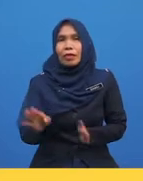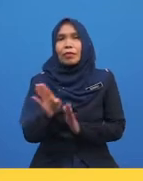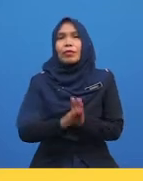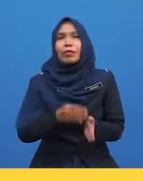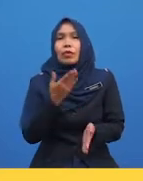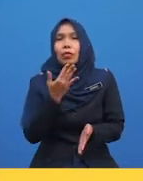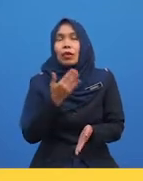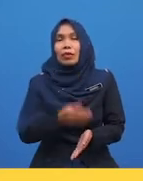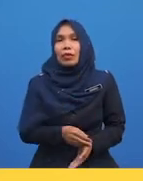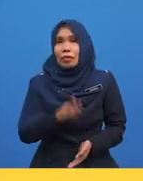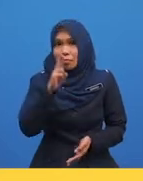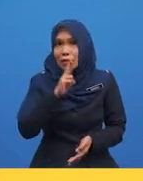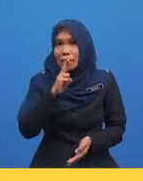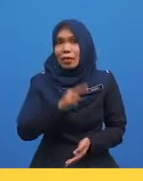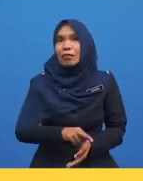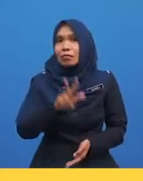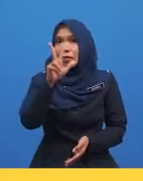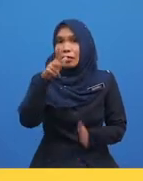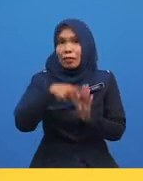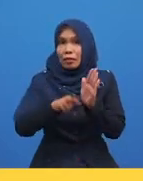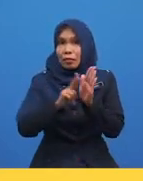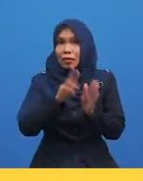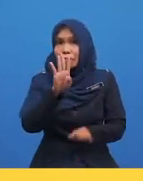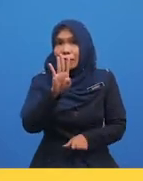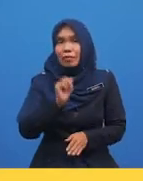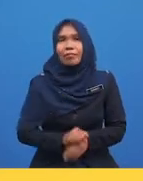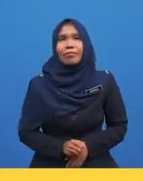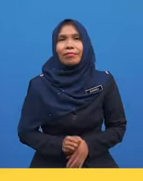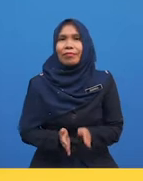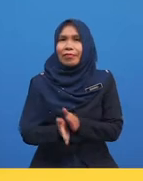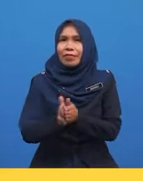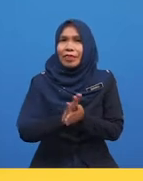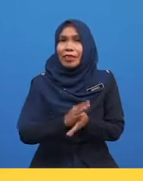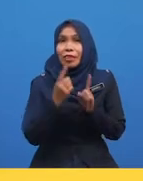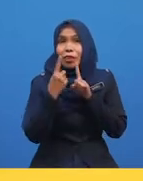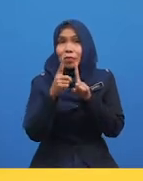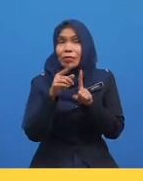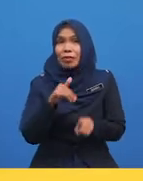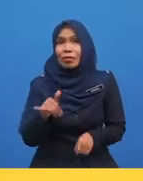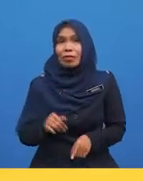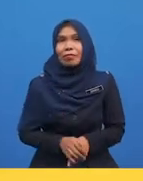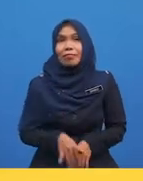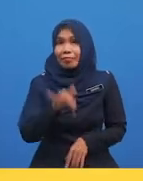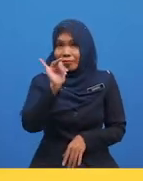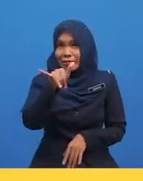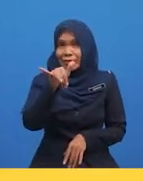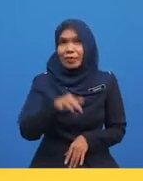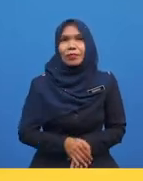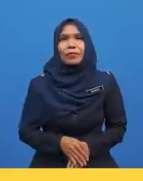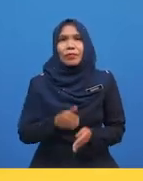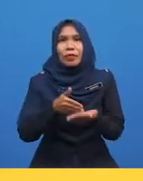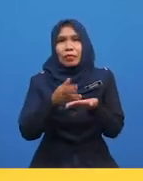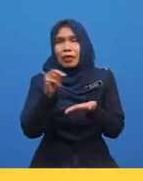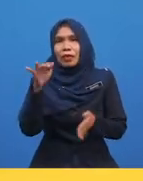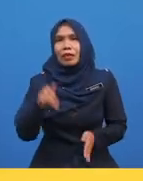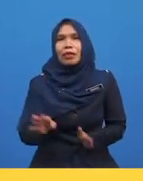itu 3/4? Jadi, jawapannya ialah, ya,